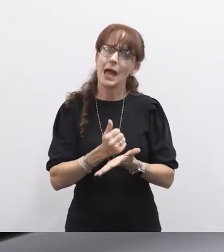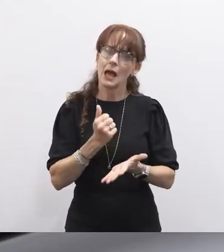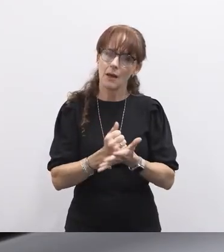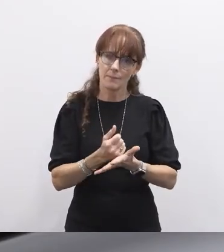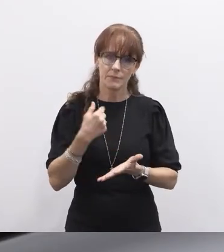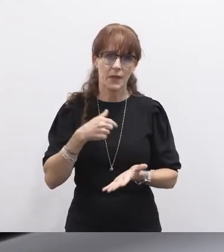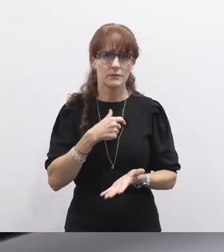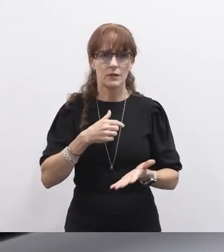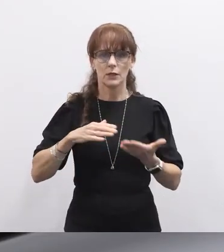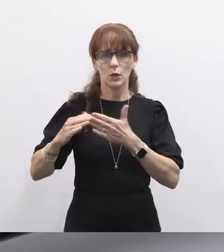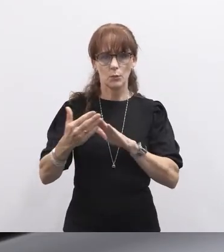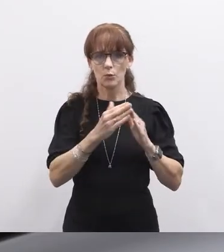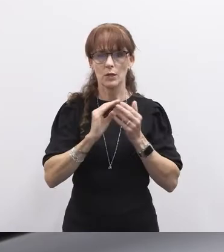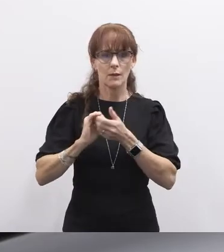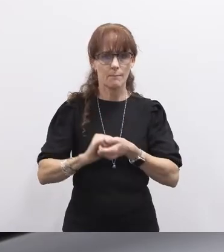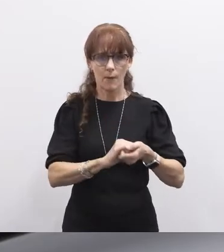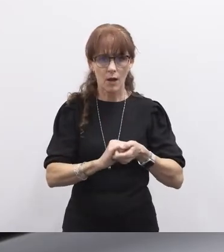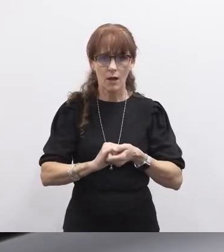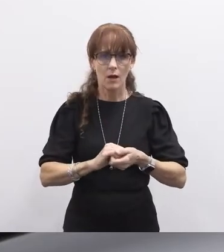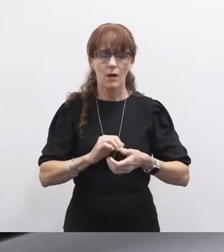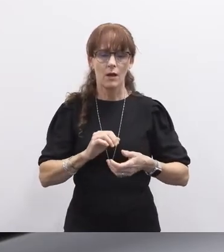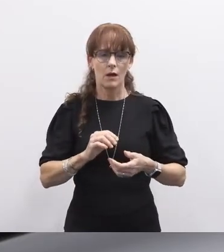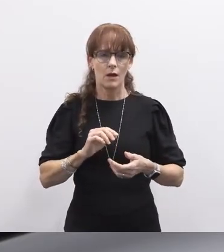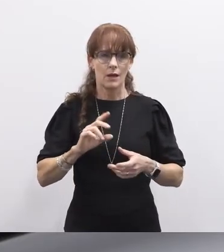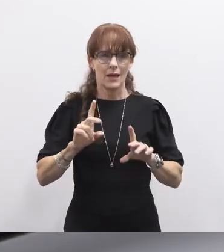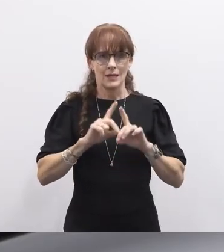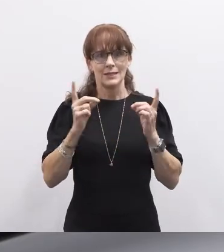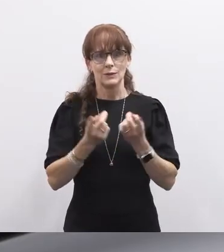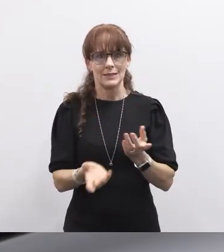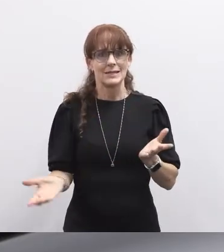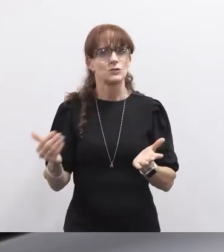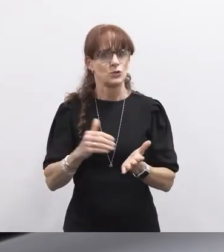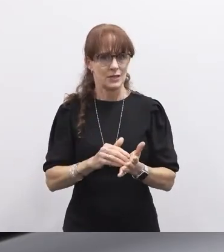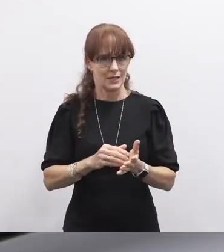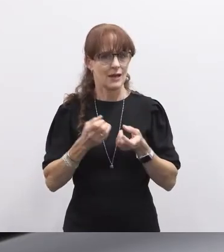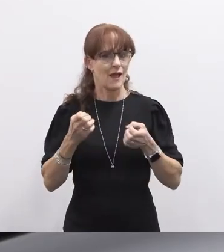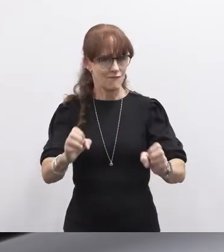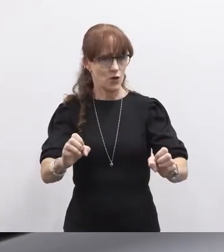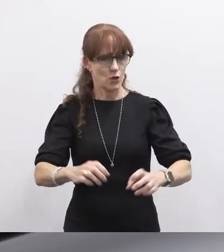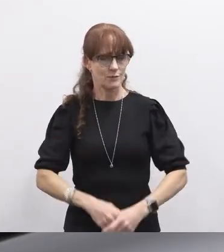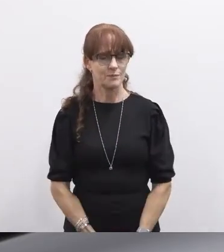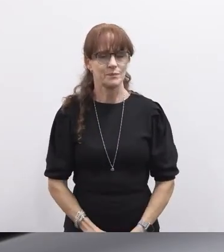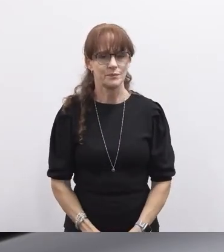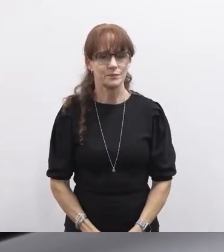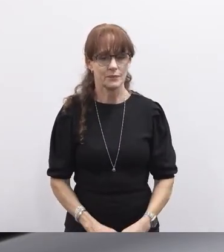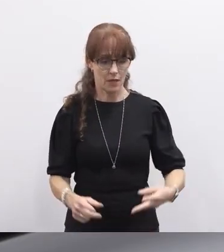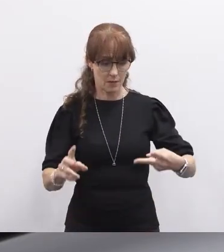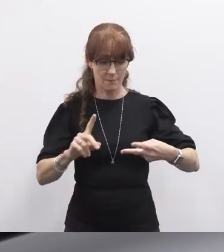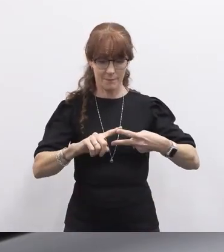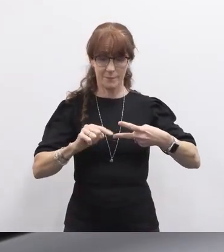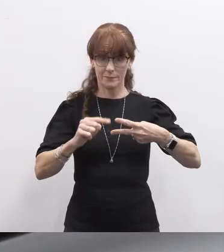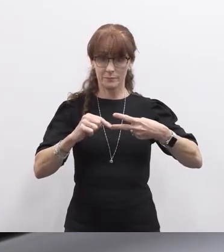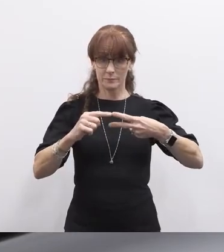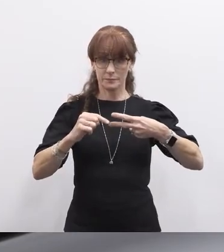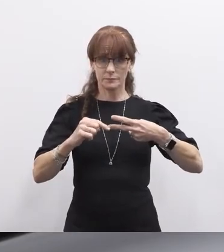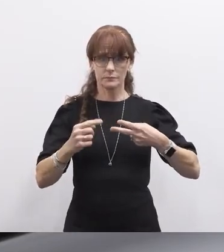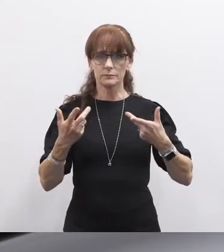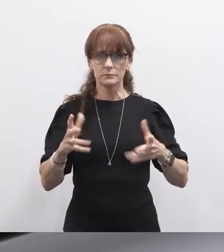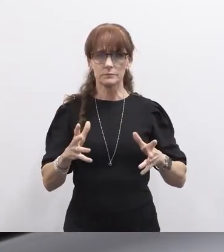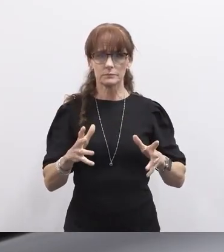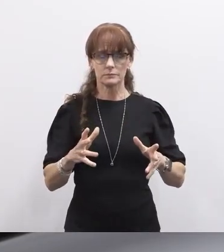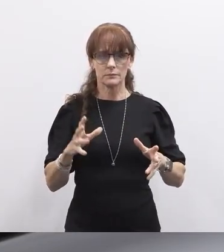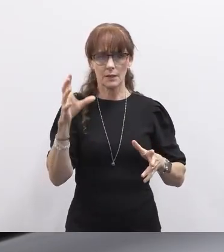ដែលបានជួយបង្កើនជាដៃគូជាមួយសហគមន៍ក្នុងការរៀបចំដំណើរការកែប្រែតំបន់គ្រប់គ្រងពីមុខ